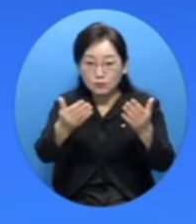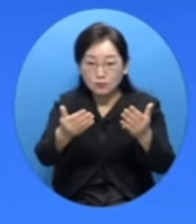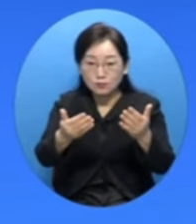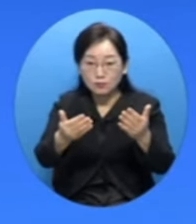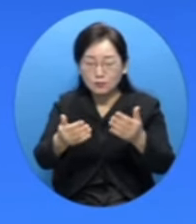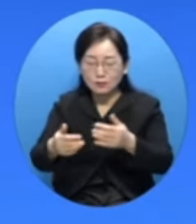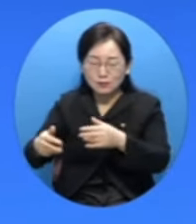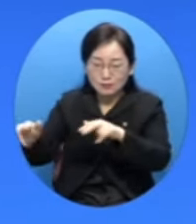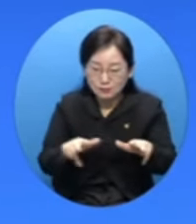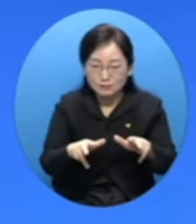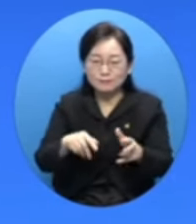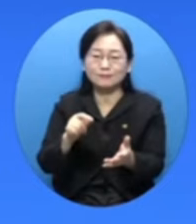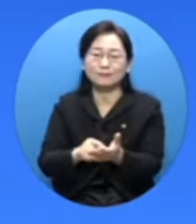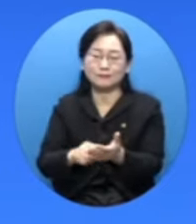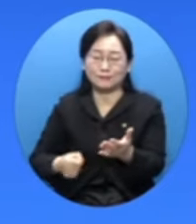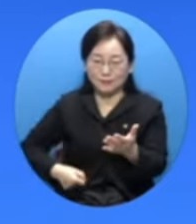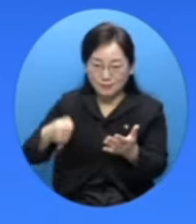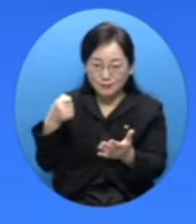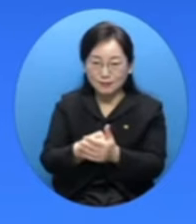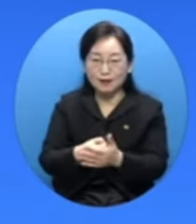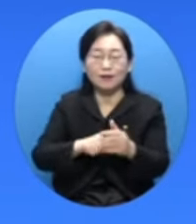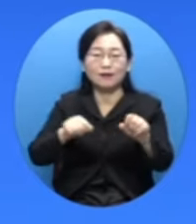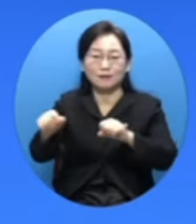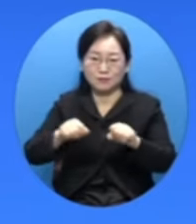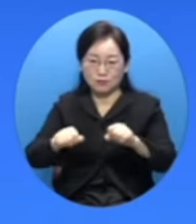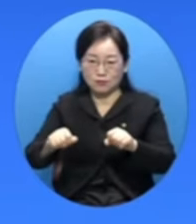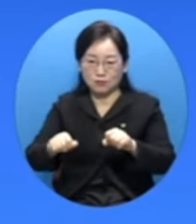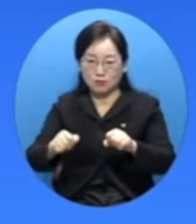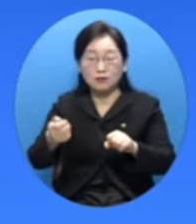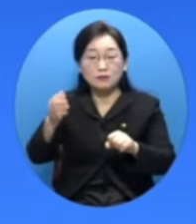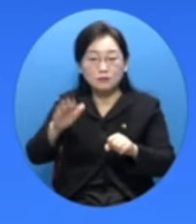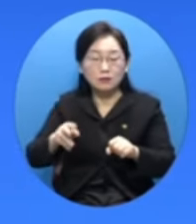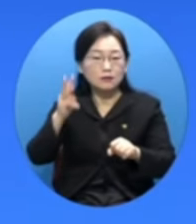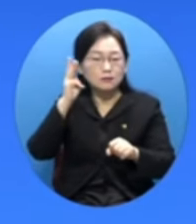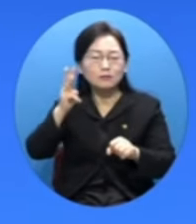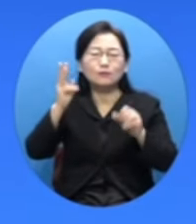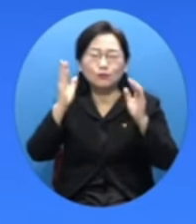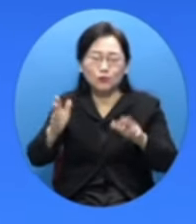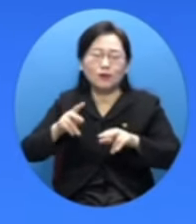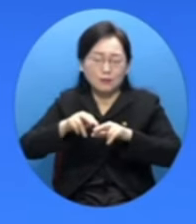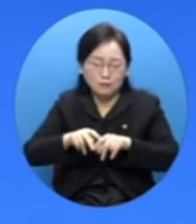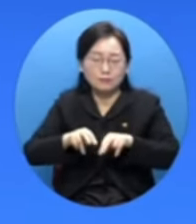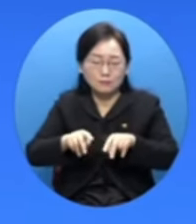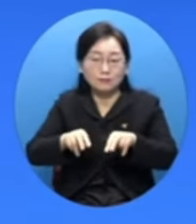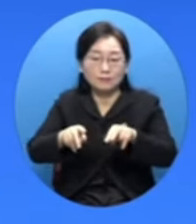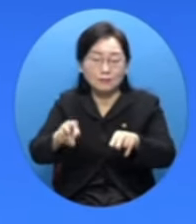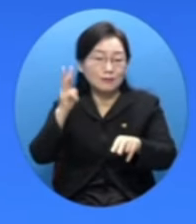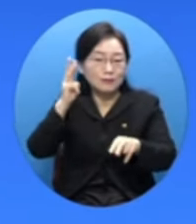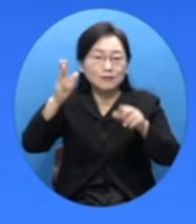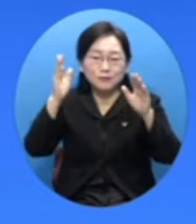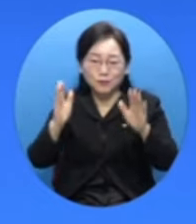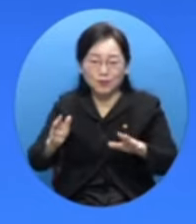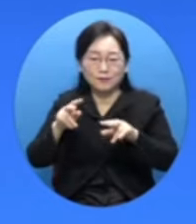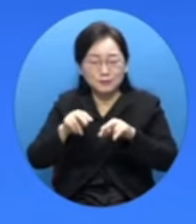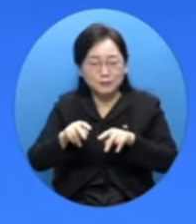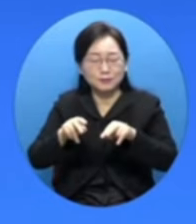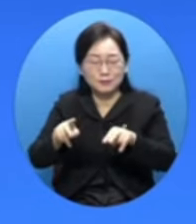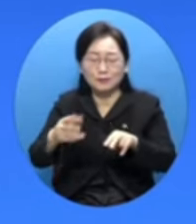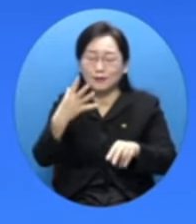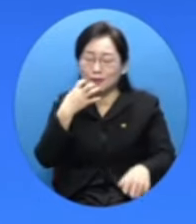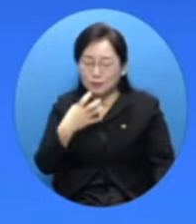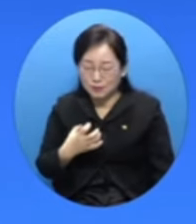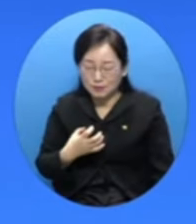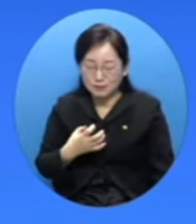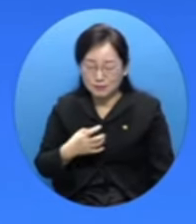즉각적으로 결단하고 행동을 옮길 수 있을 텐데 3일 길을 가야만 했습니다. 이미 3일 길을 갈 때 아브라함은